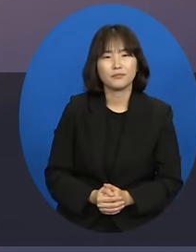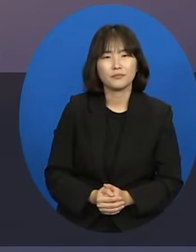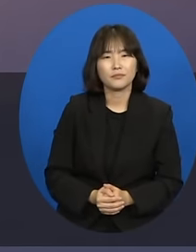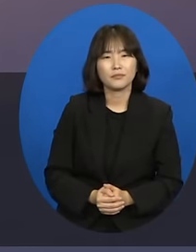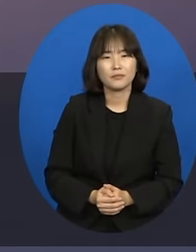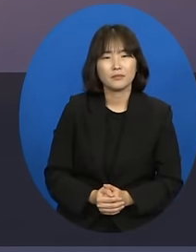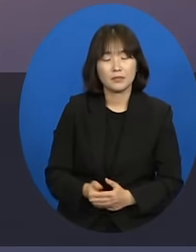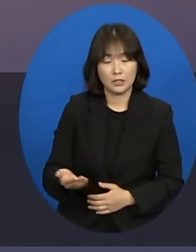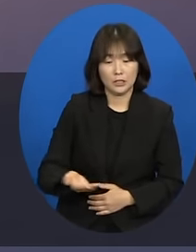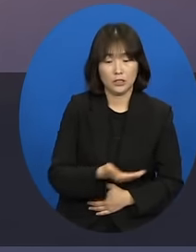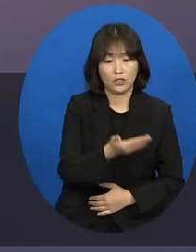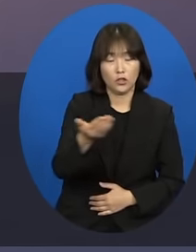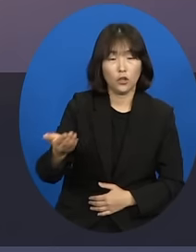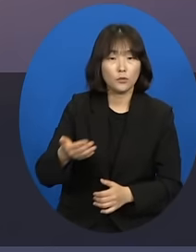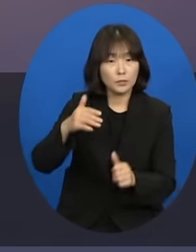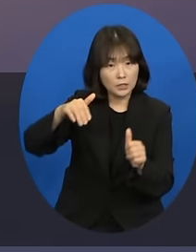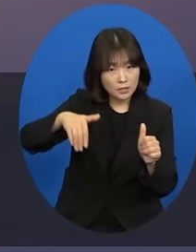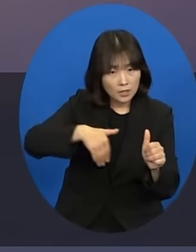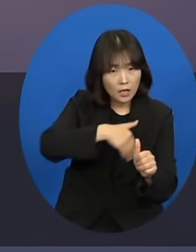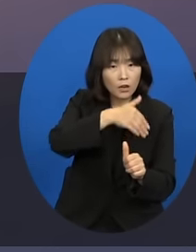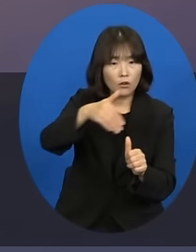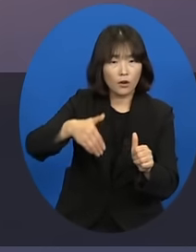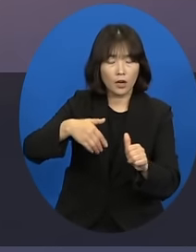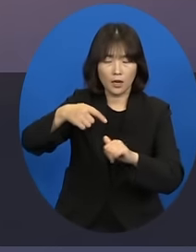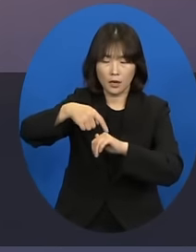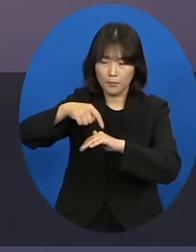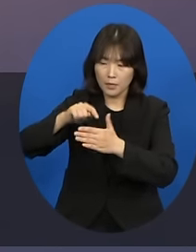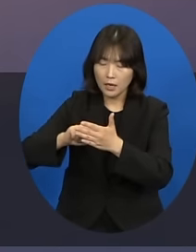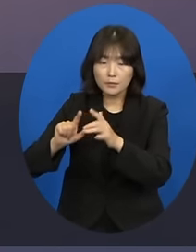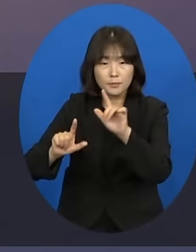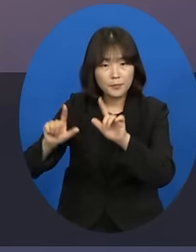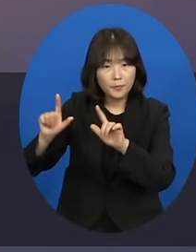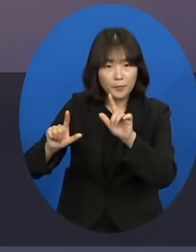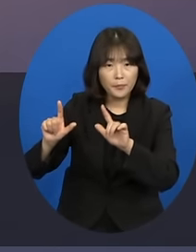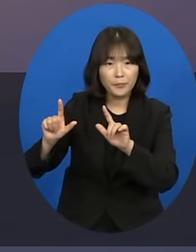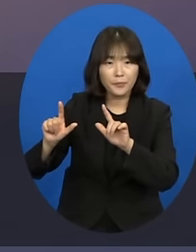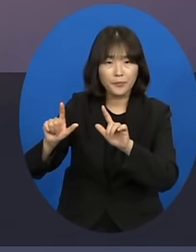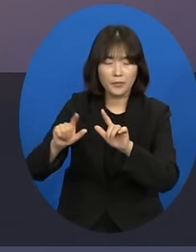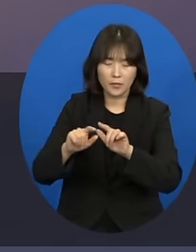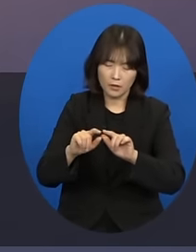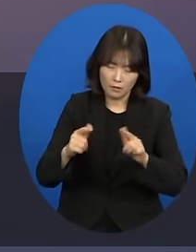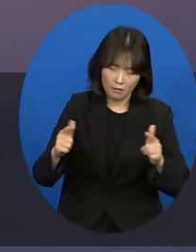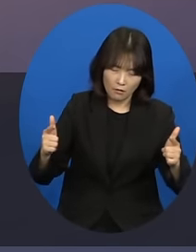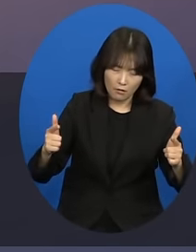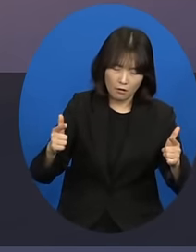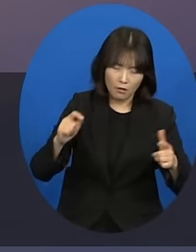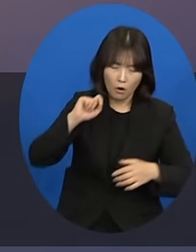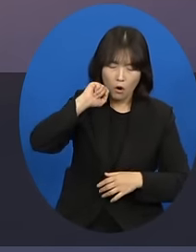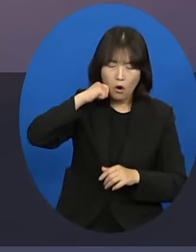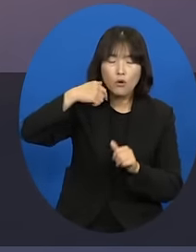여러분의 상황, 마음의 상태, 여러 가지 어려운 상황을 그저